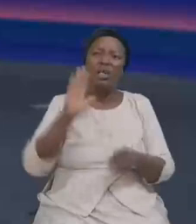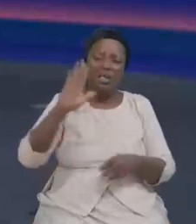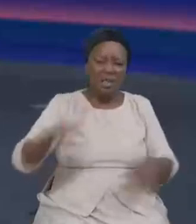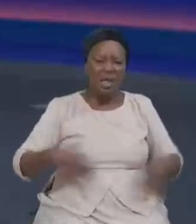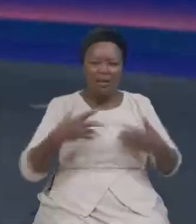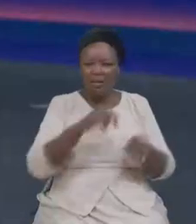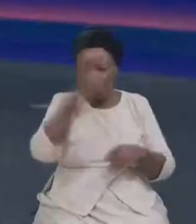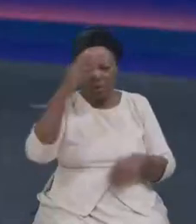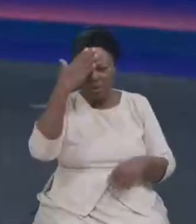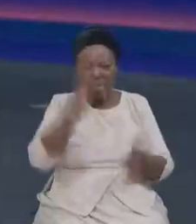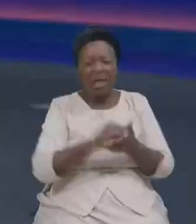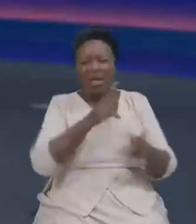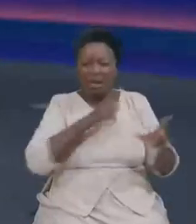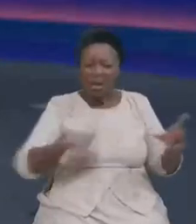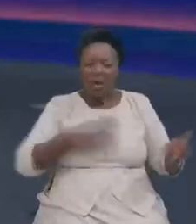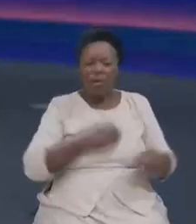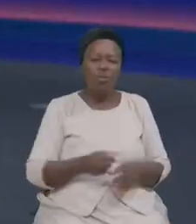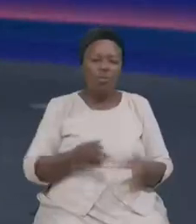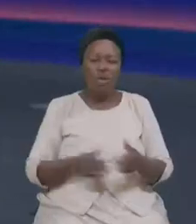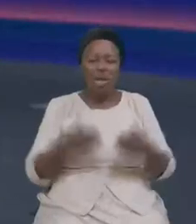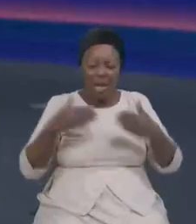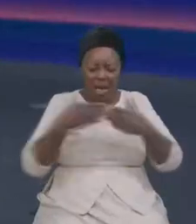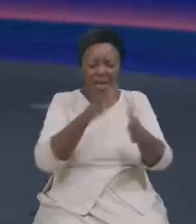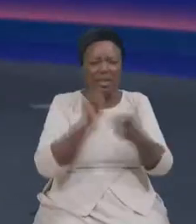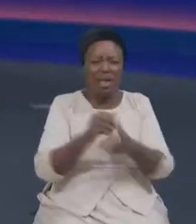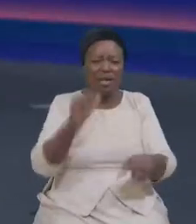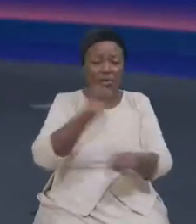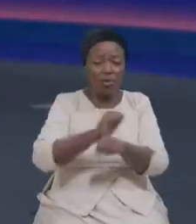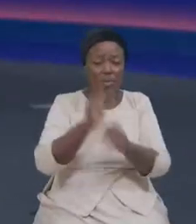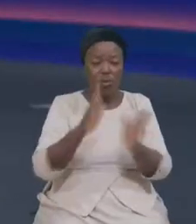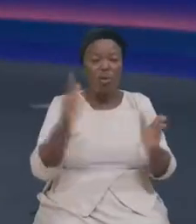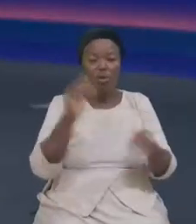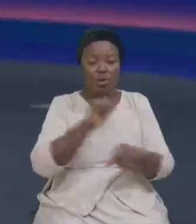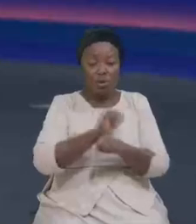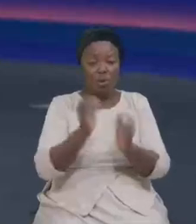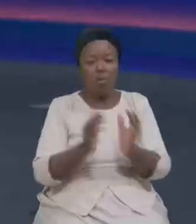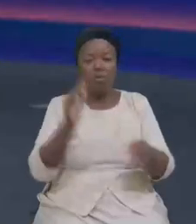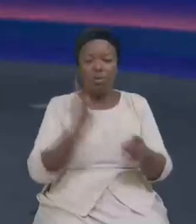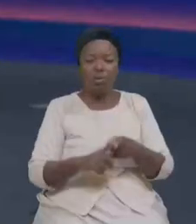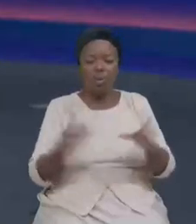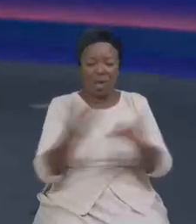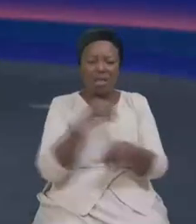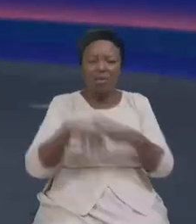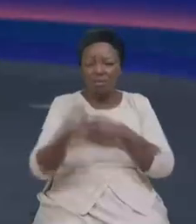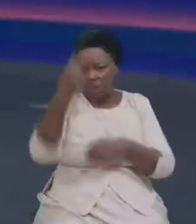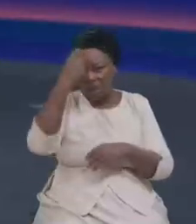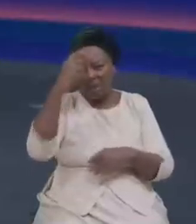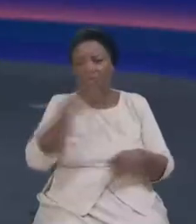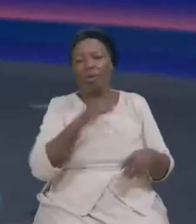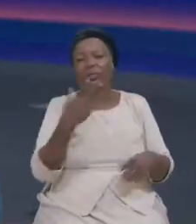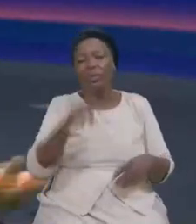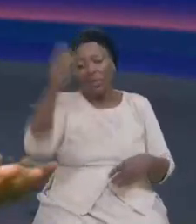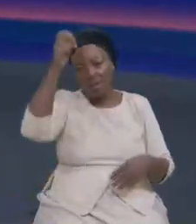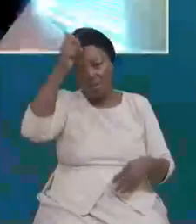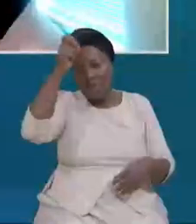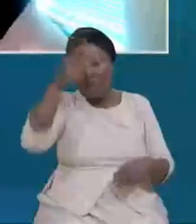va diriger cette pierre et atteindre au bon endroit pour battre le plus grand ennemi des enfants